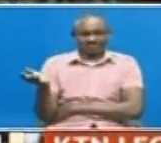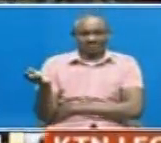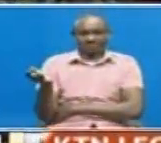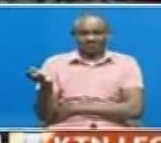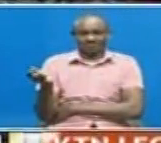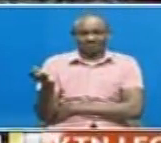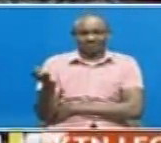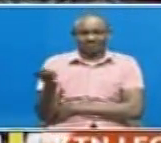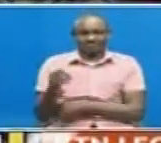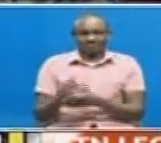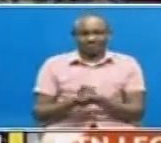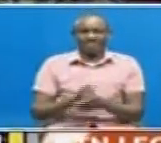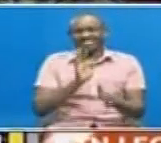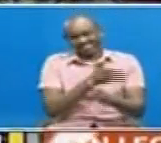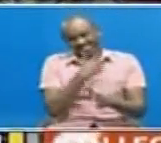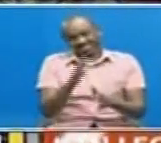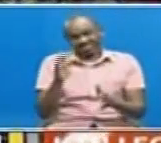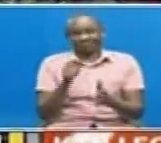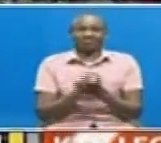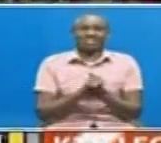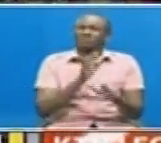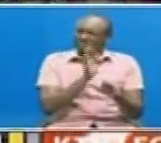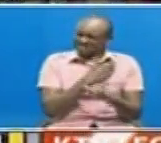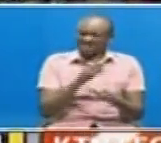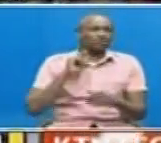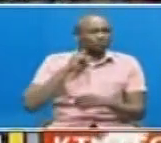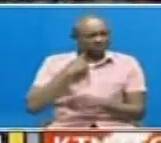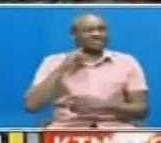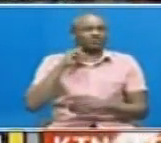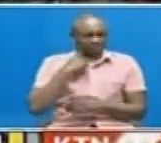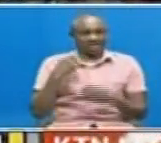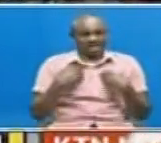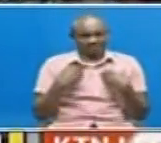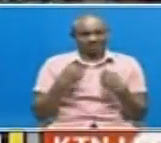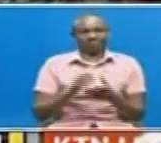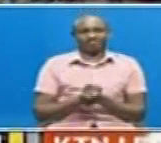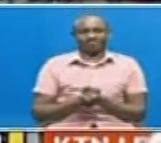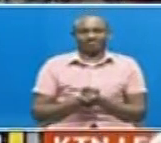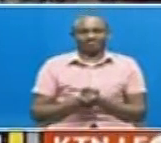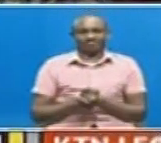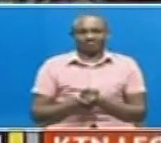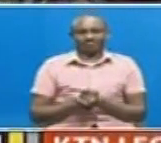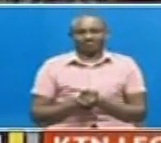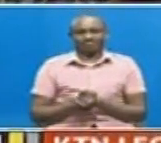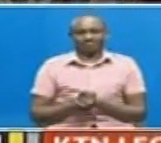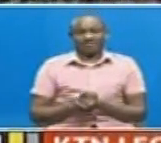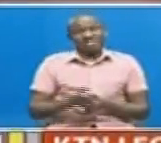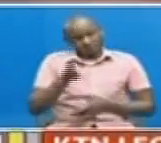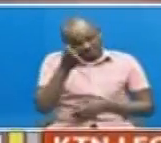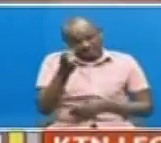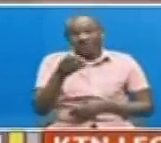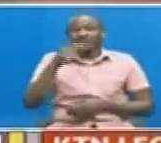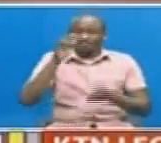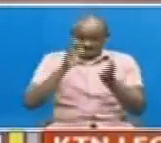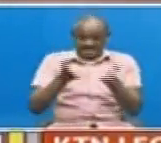kaenda mpaka kwao kuwasoma siri zao, mkobani akazitia. Hasa